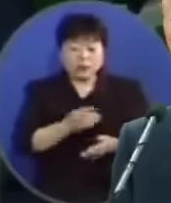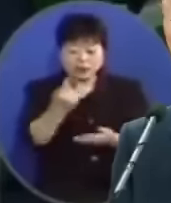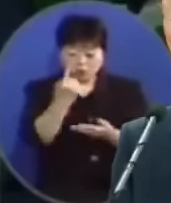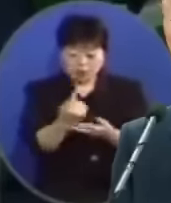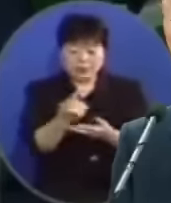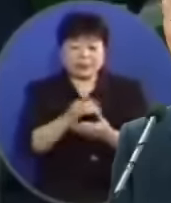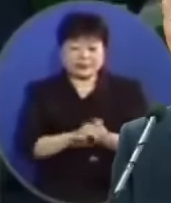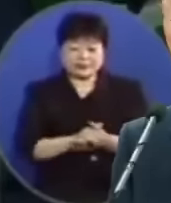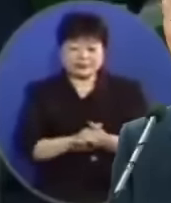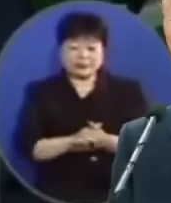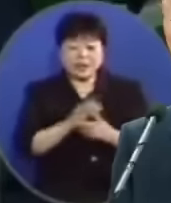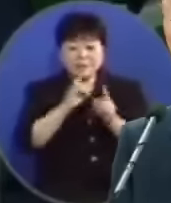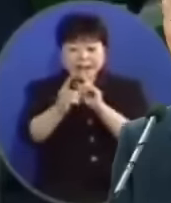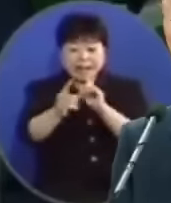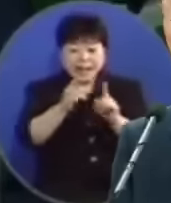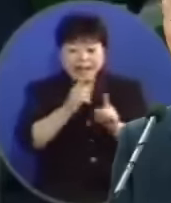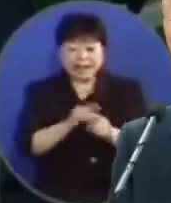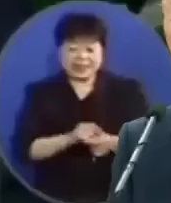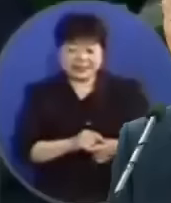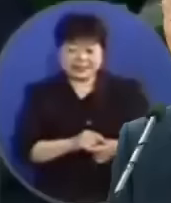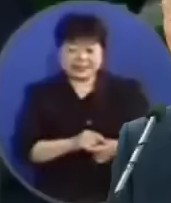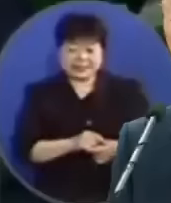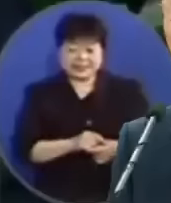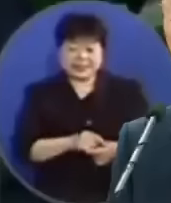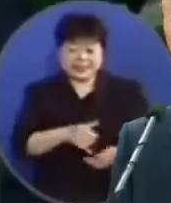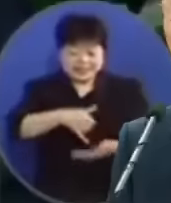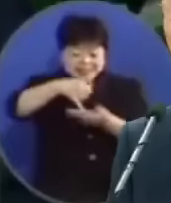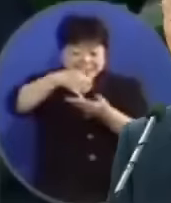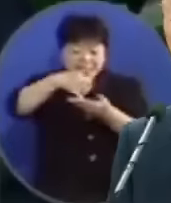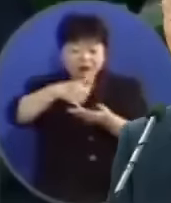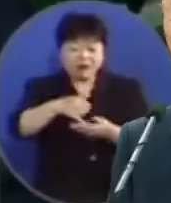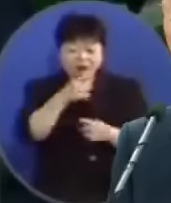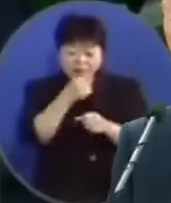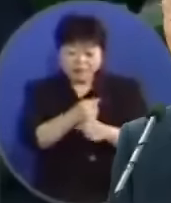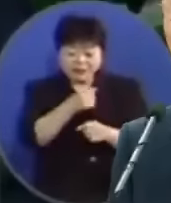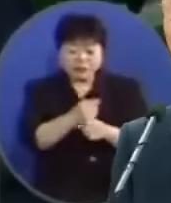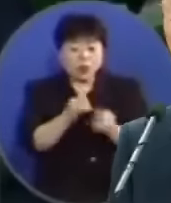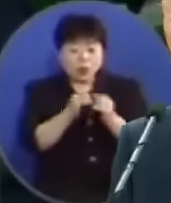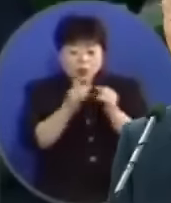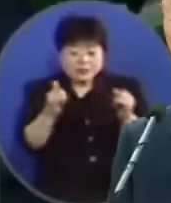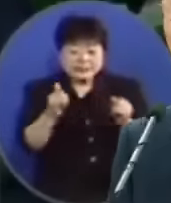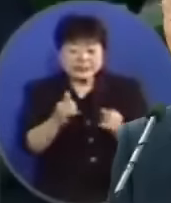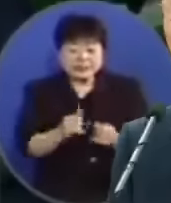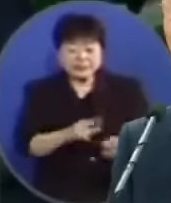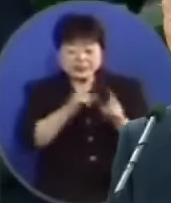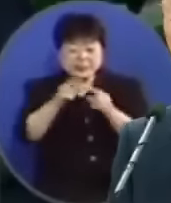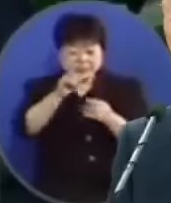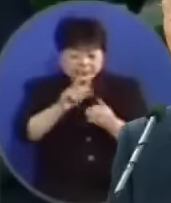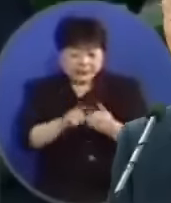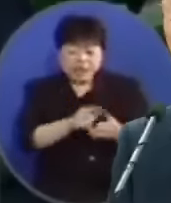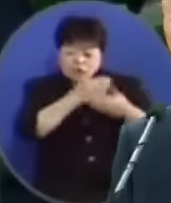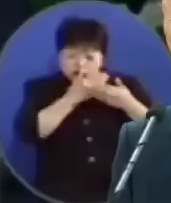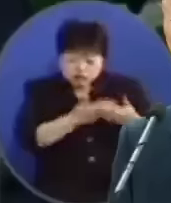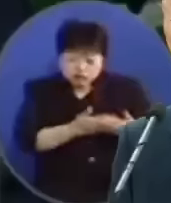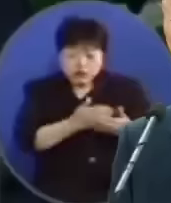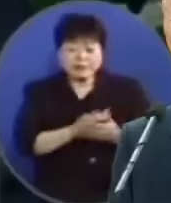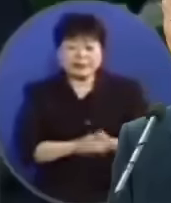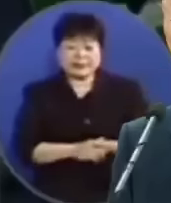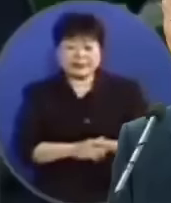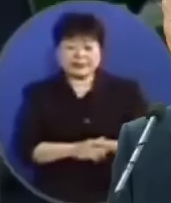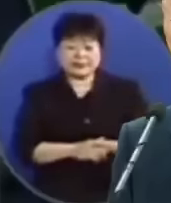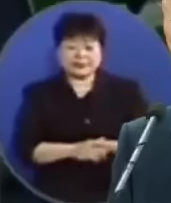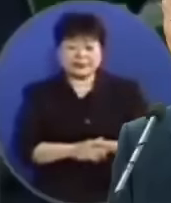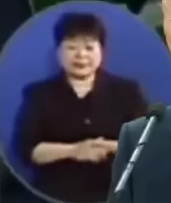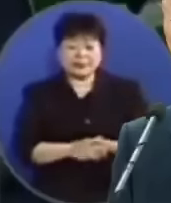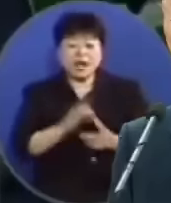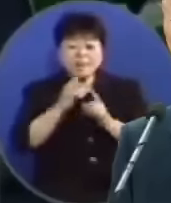다가오는 것이니 말이 굉장히 우리 인격 형성과 인간을 삶을 살아가는 데 중요한 것을 알아야 되는 것입니다.